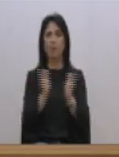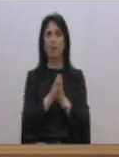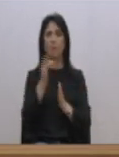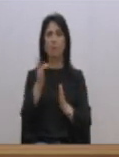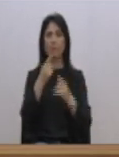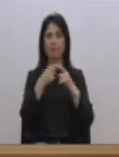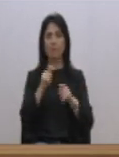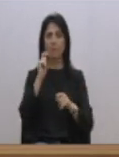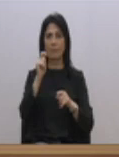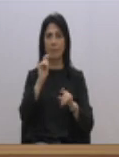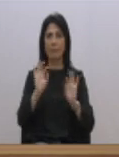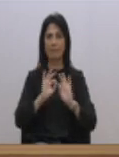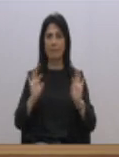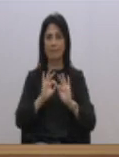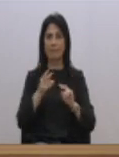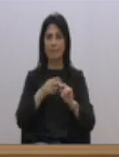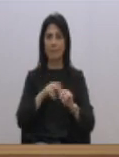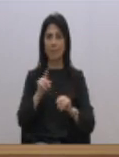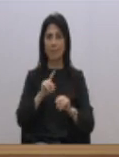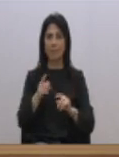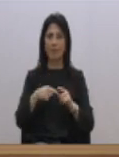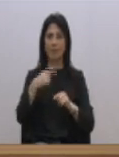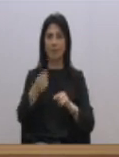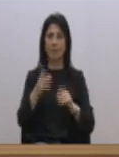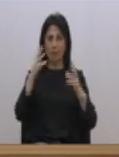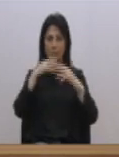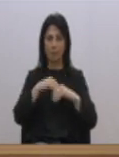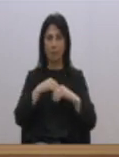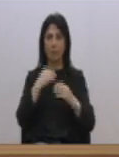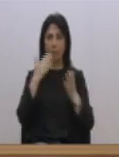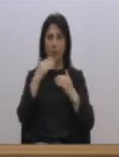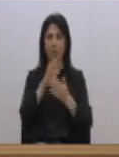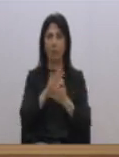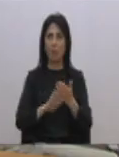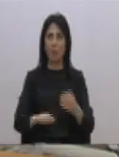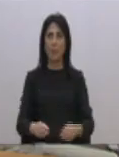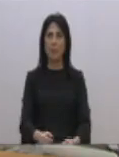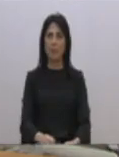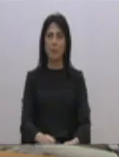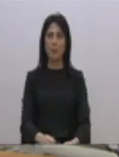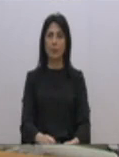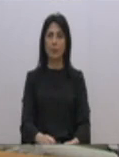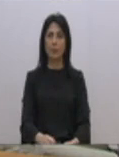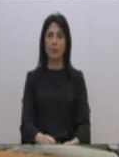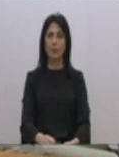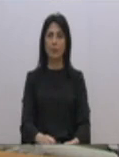vom tehnicuri și sună bagamot schade, se misa tu srom, șem de că mă hăhtes, să gândi scris ca acțiune. E